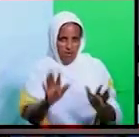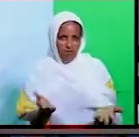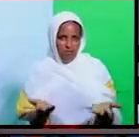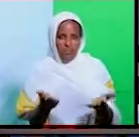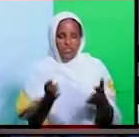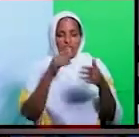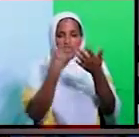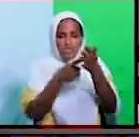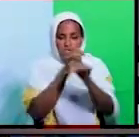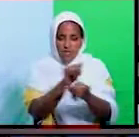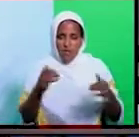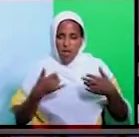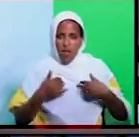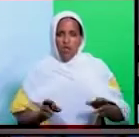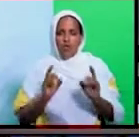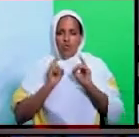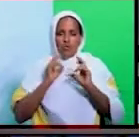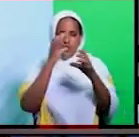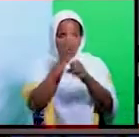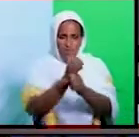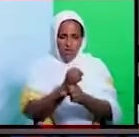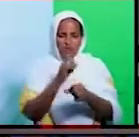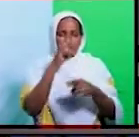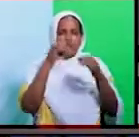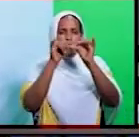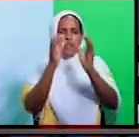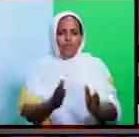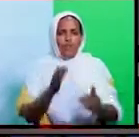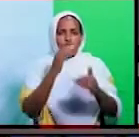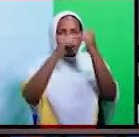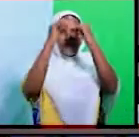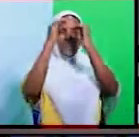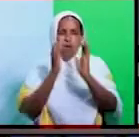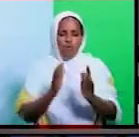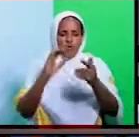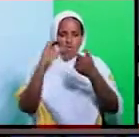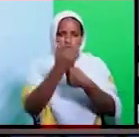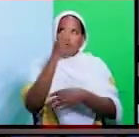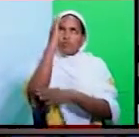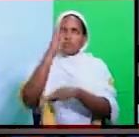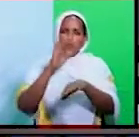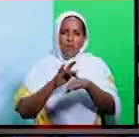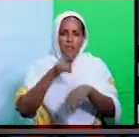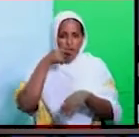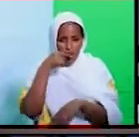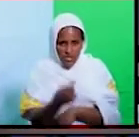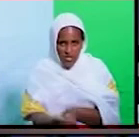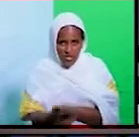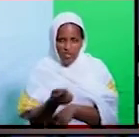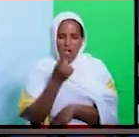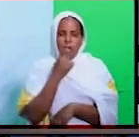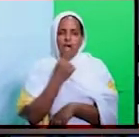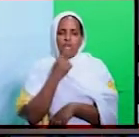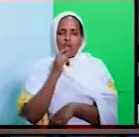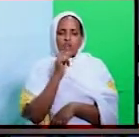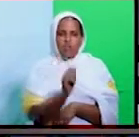በደብረ ታቦር የሆነው እንዴት አድርጎ መግለጽ ይቻላል? በዮርዳኖስ የሆነው እንዴት አድርጎ መግለጽ ይቻላል? ምንም አይነት ቃል ሙሉ በሙሉ ሊገልጸው አይችልም። ቃላት ሊጽፉት